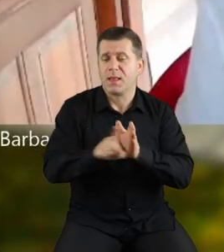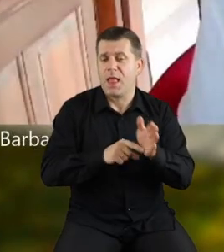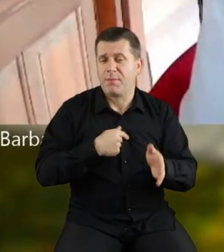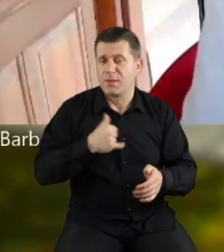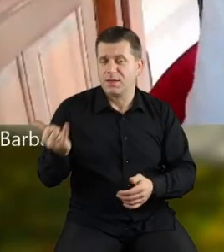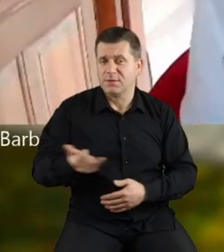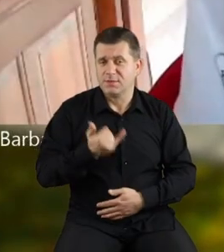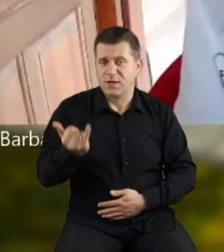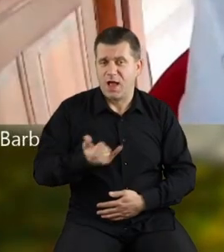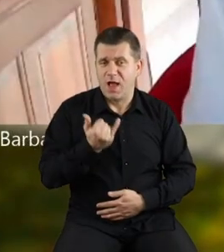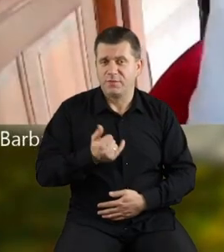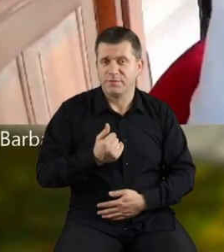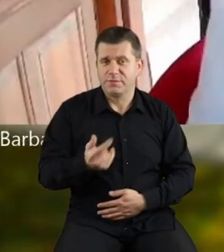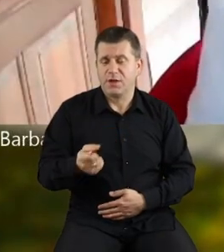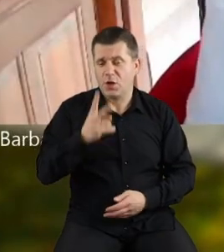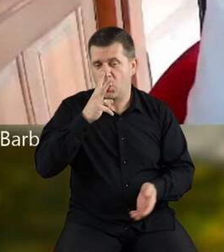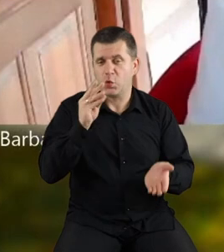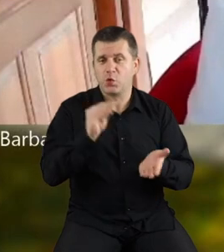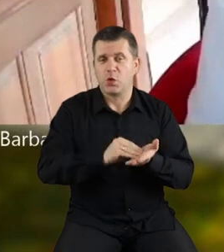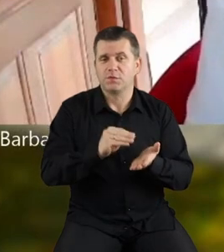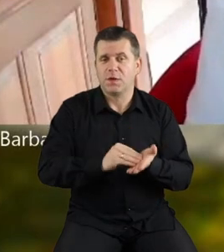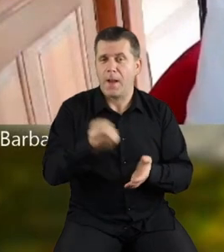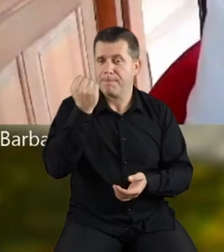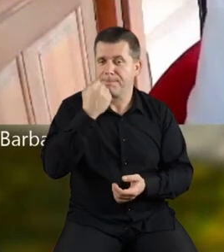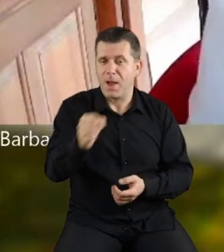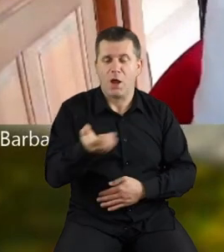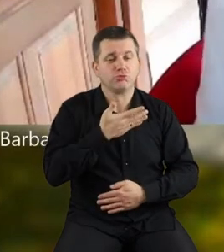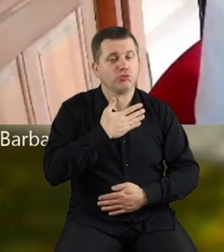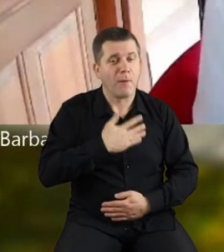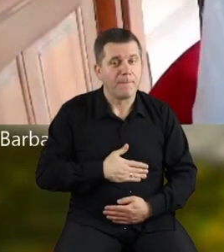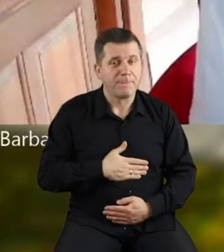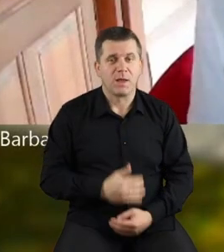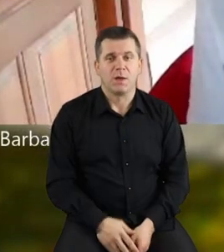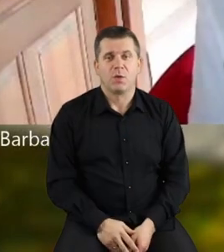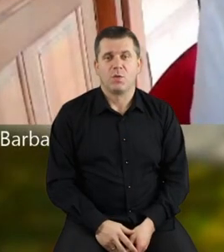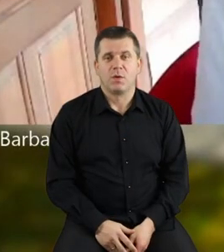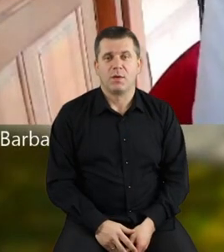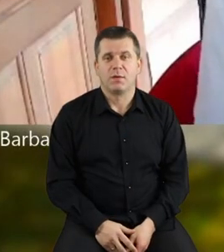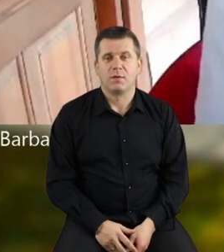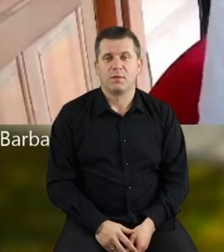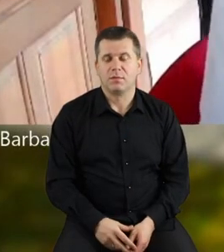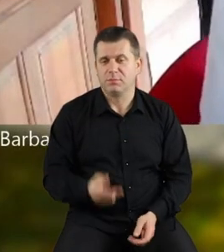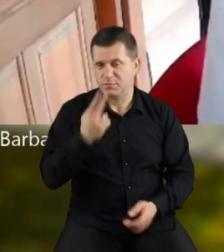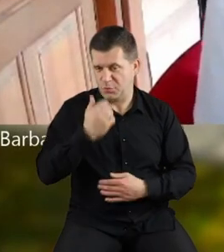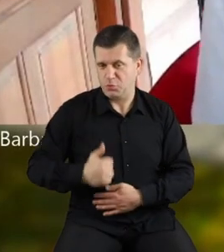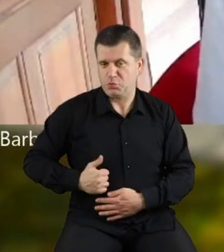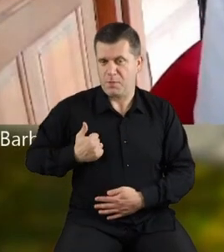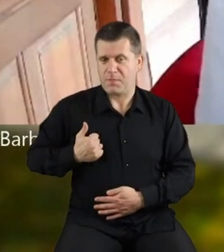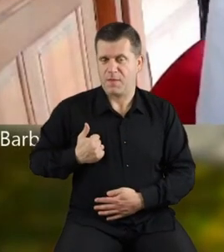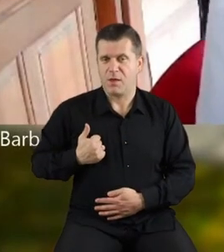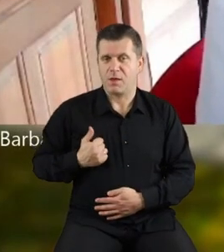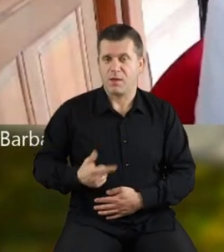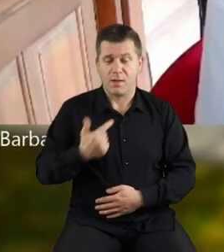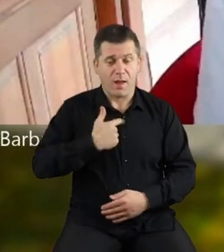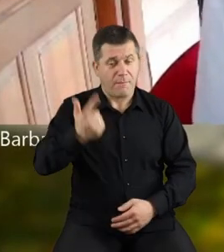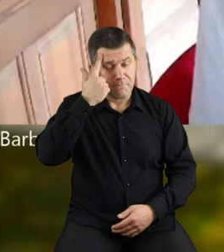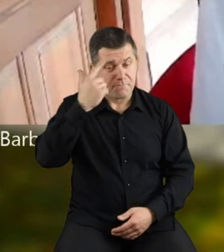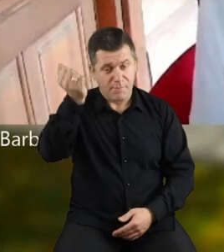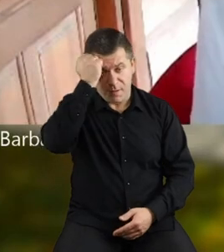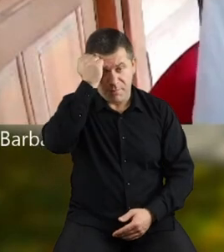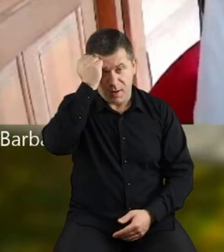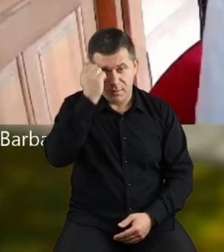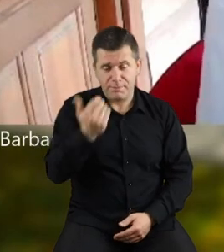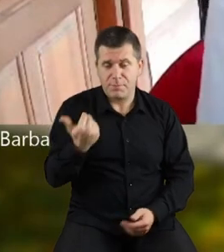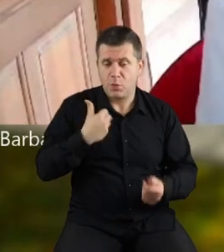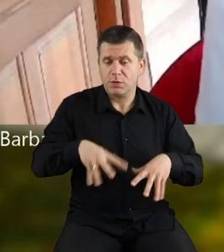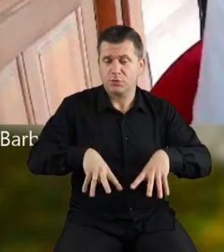jest dla mnie zawsze takie doświadczenie bardzo też miłe i jednocześnie zdumiewające.